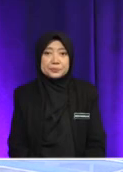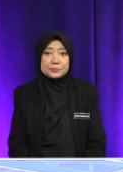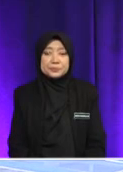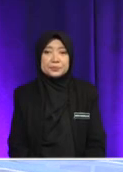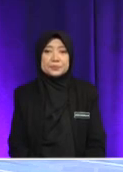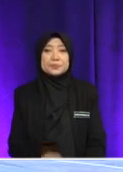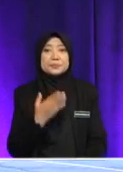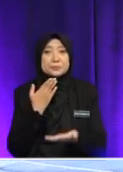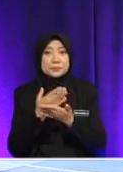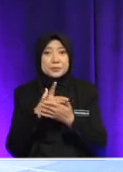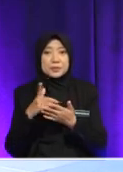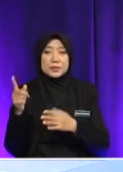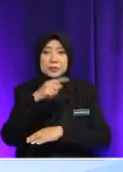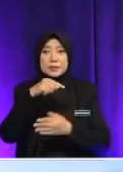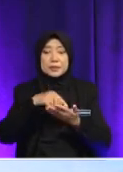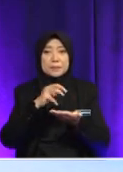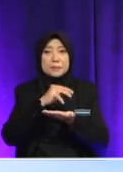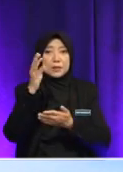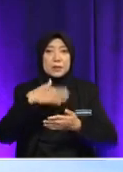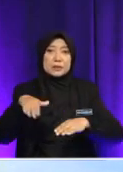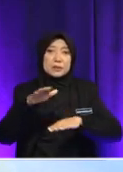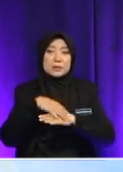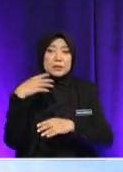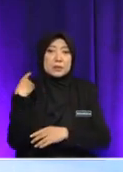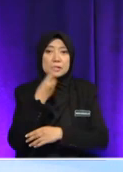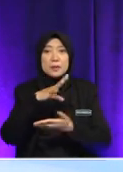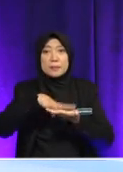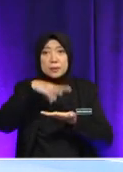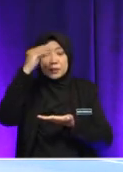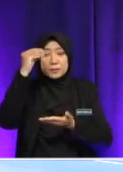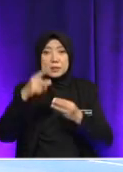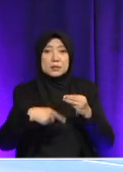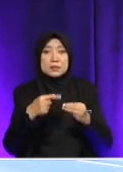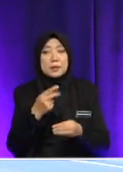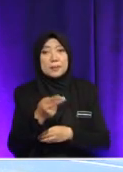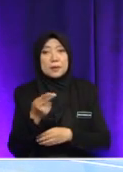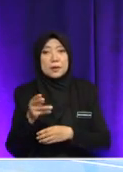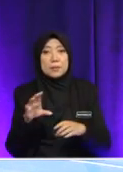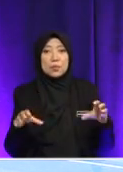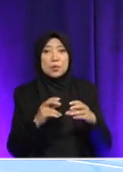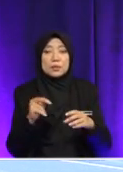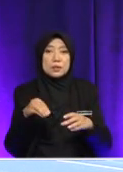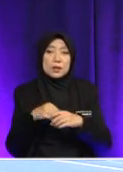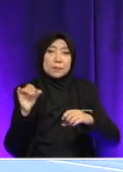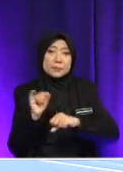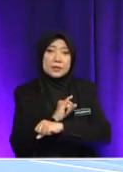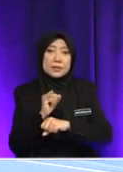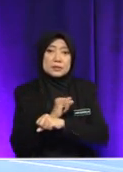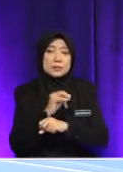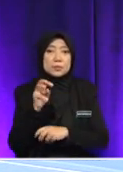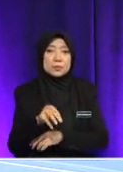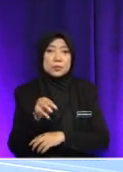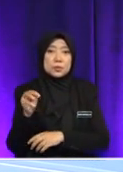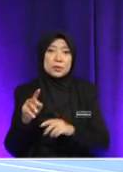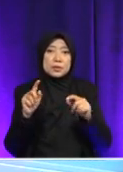hari ini dia Menengah Atas kita belajar tentang bahan bahan buatan dalam industri untuk murid-murid tingkatan 4